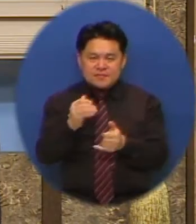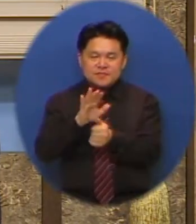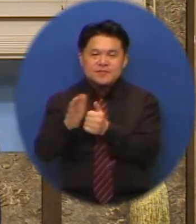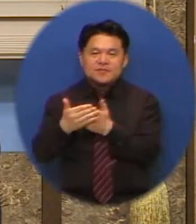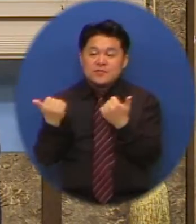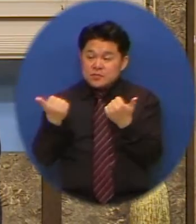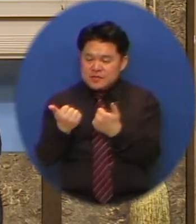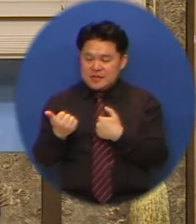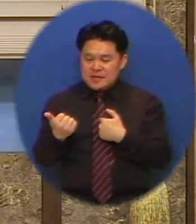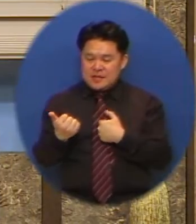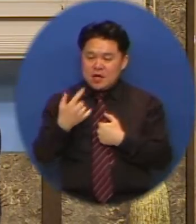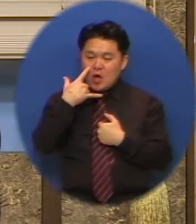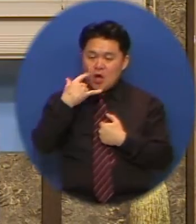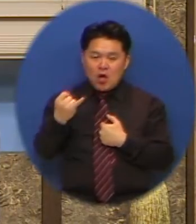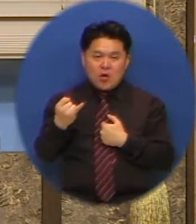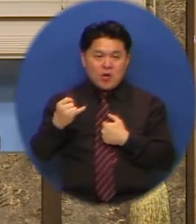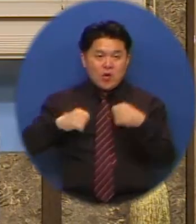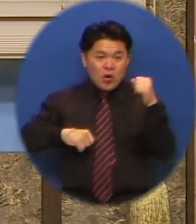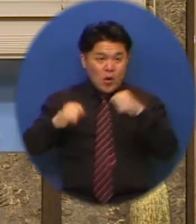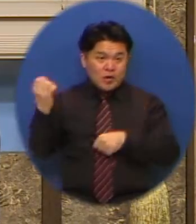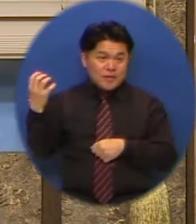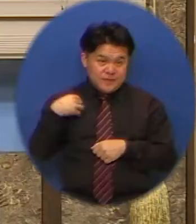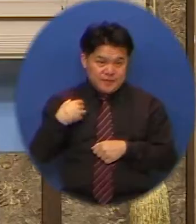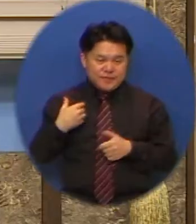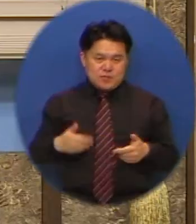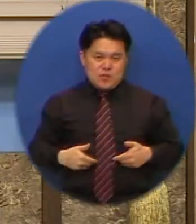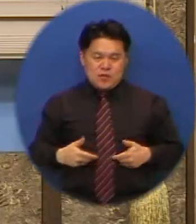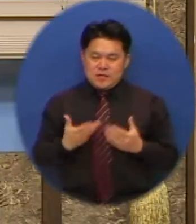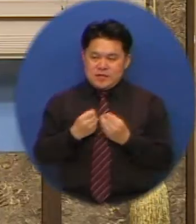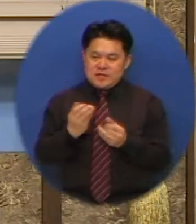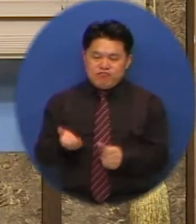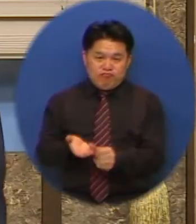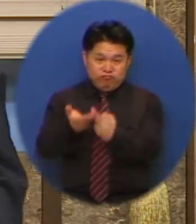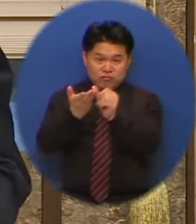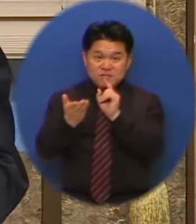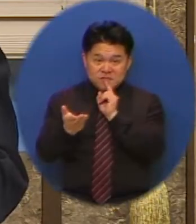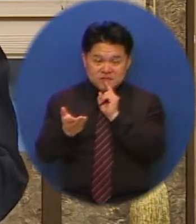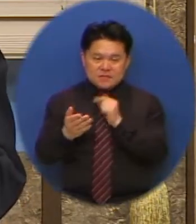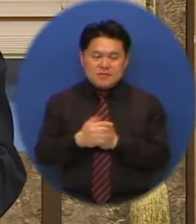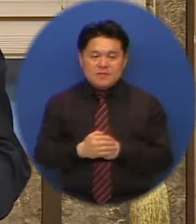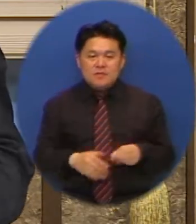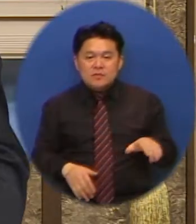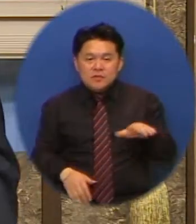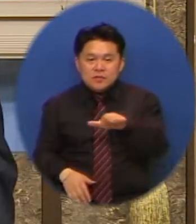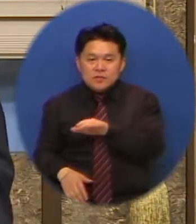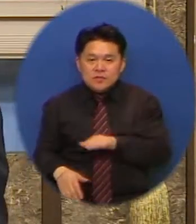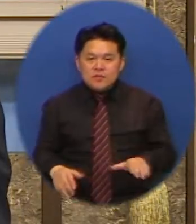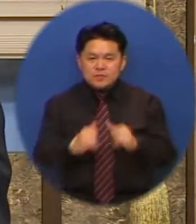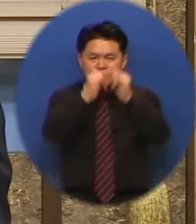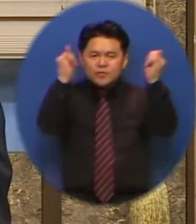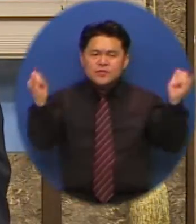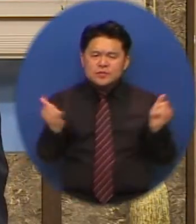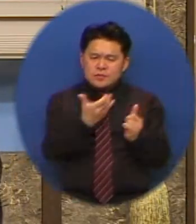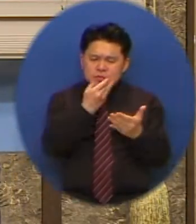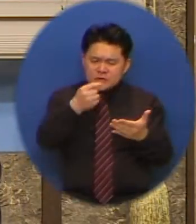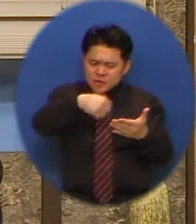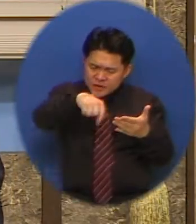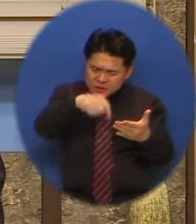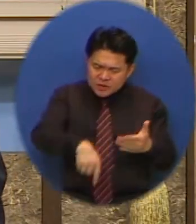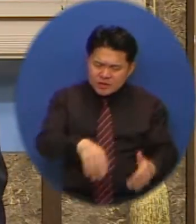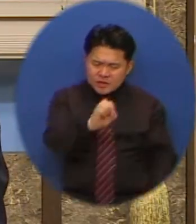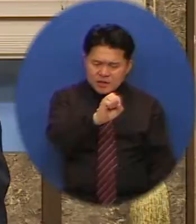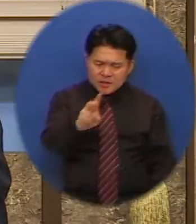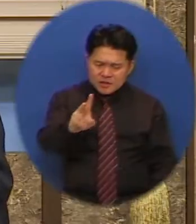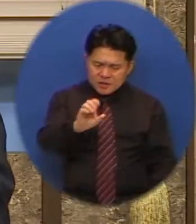사회복지계의 어머니 역할이 뭐 양육이거든요. 예. 양육을 하는데 우리는 지금 사회복지계에 대한 양육이란